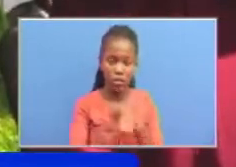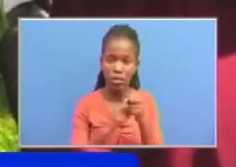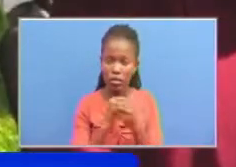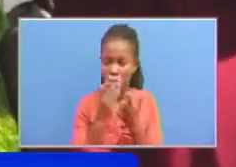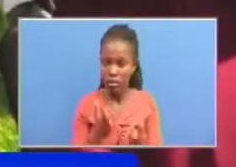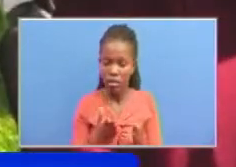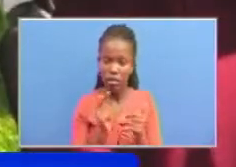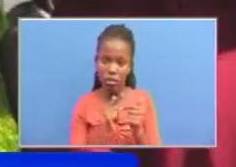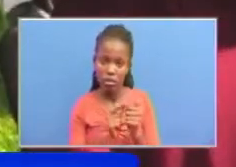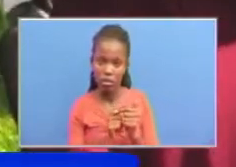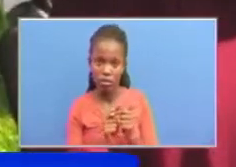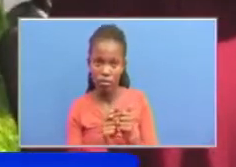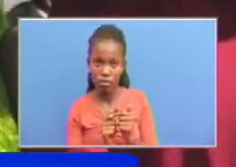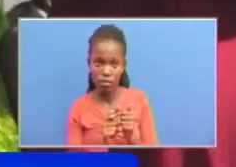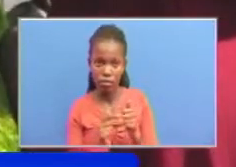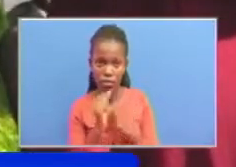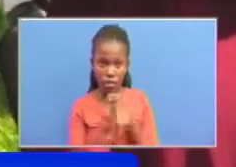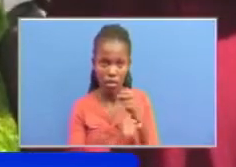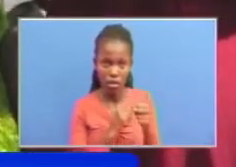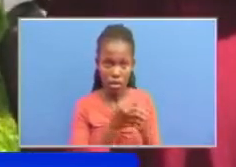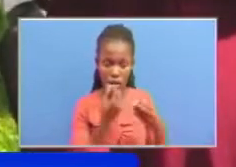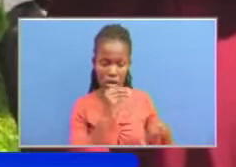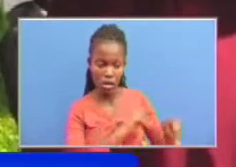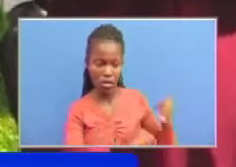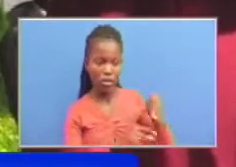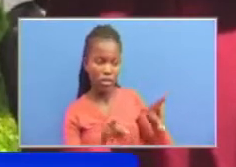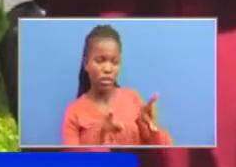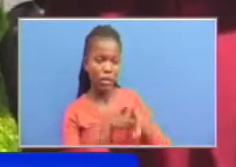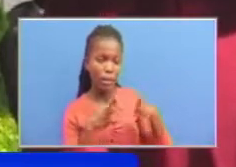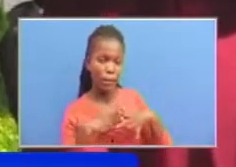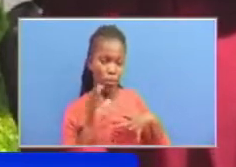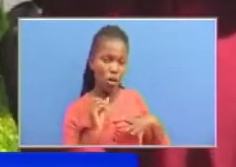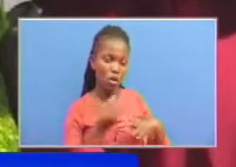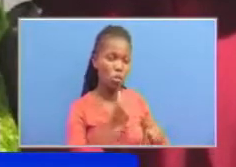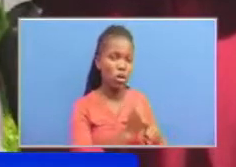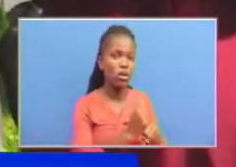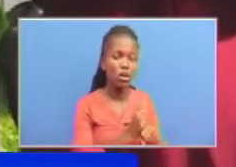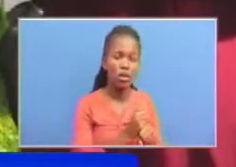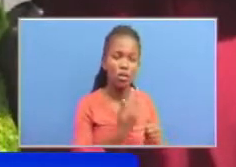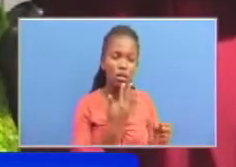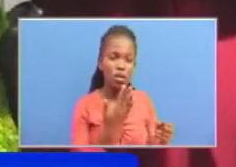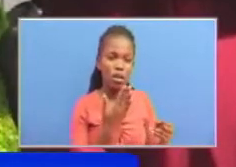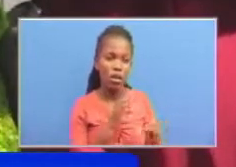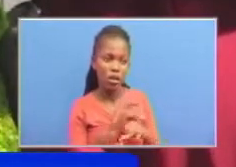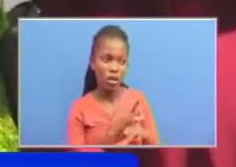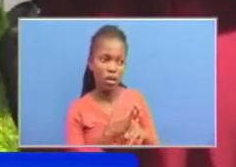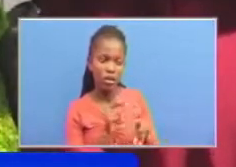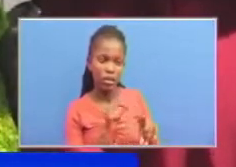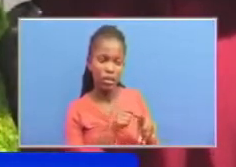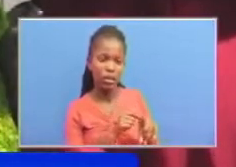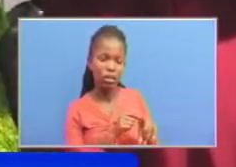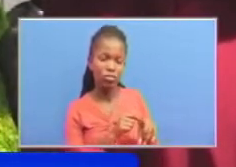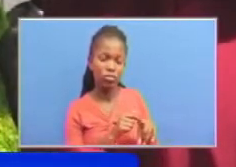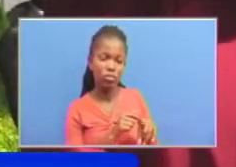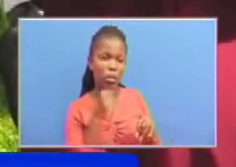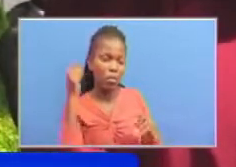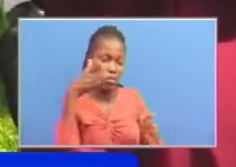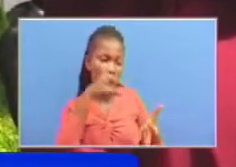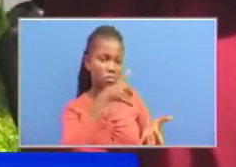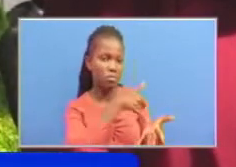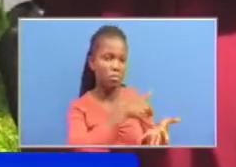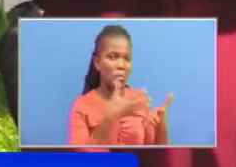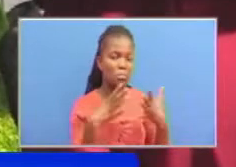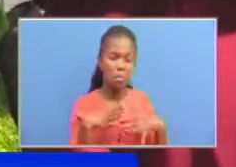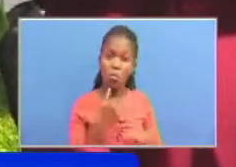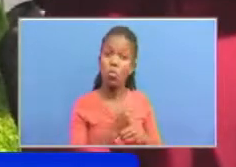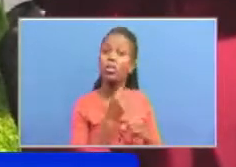mkubi tuende tebinda ya usakuwani na ndume tuwe tuenda madhukumu tene tene tili kasi ya sana uwe isaithi ya budget ya ndume madhukumi we na